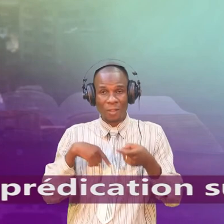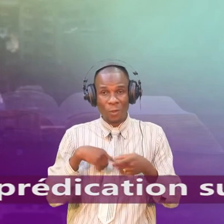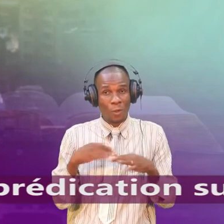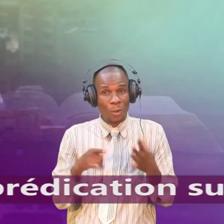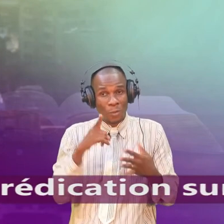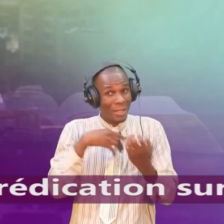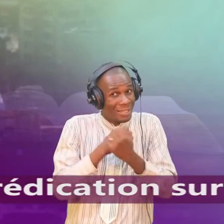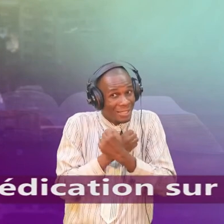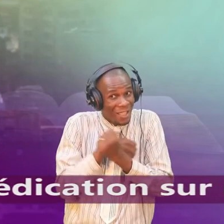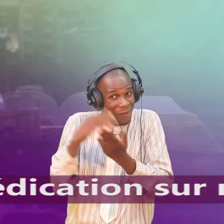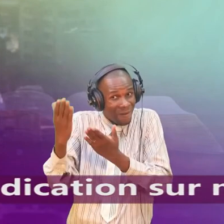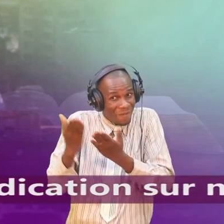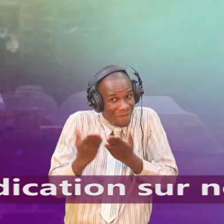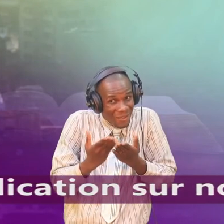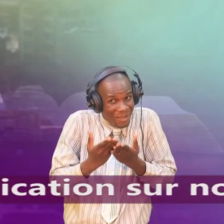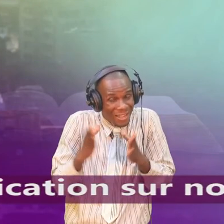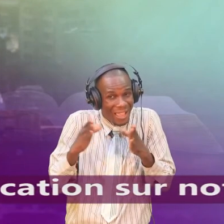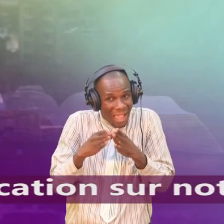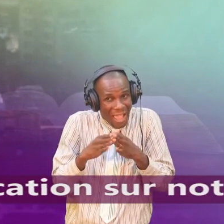utapata uzima wa milele.